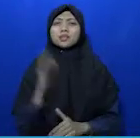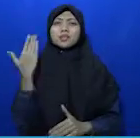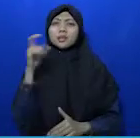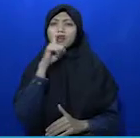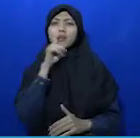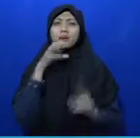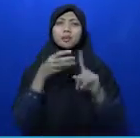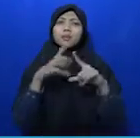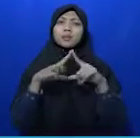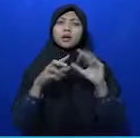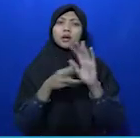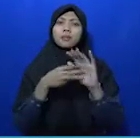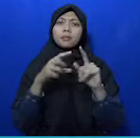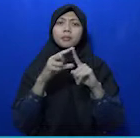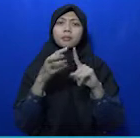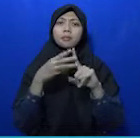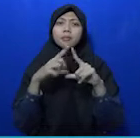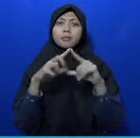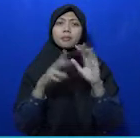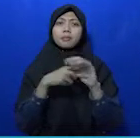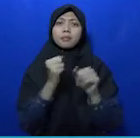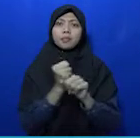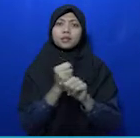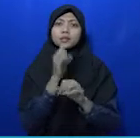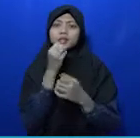Bambang, tapi dari pihak Inalum sendiri itu